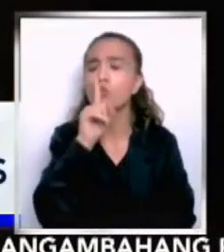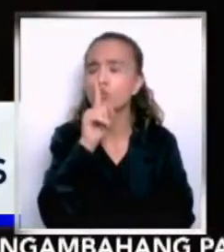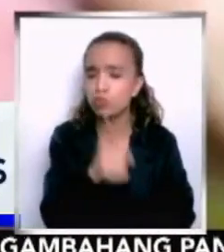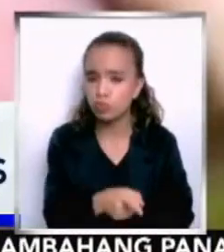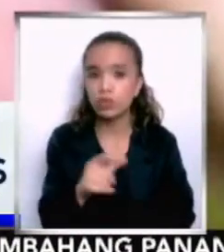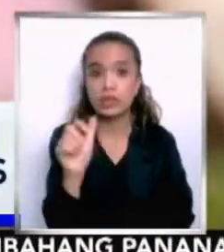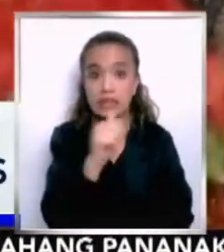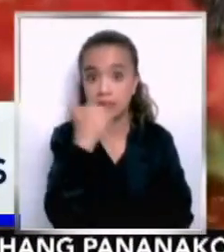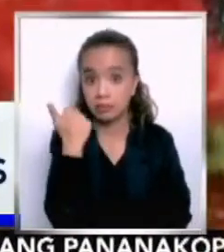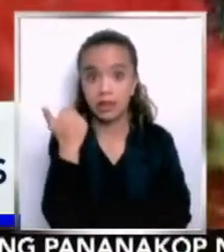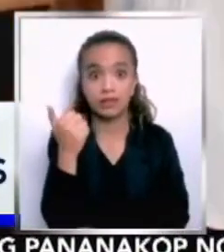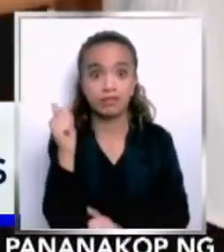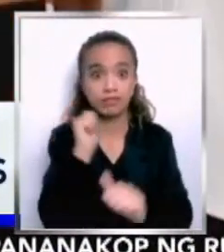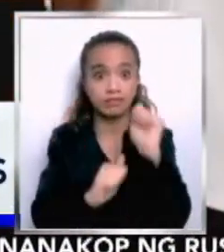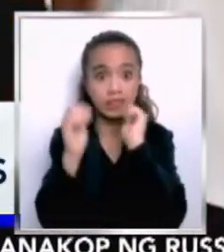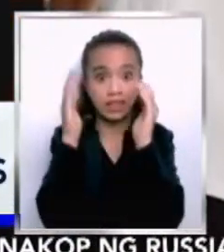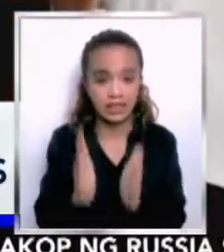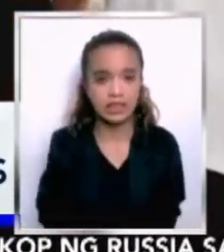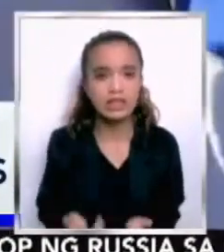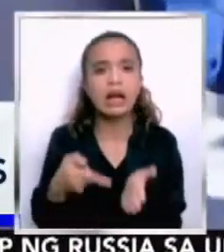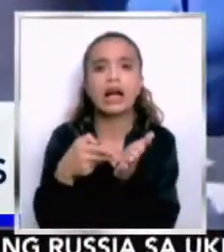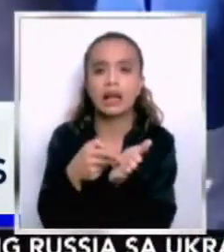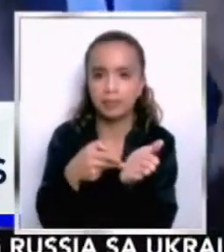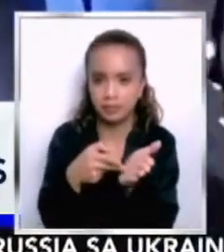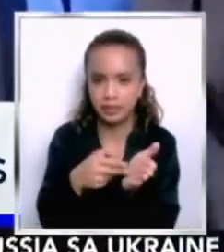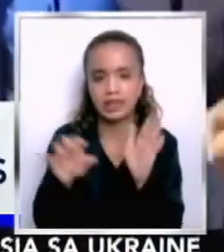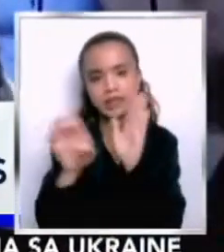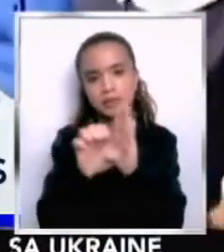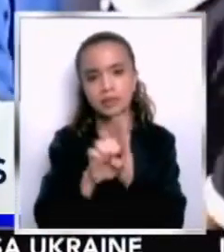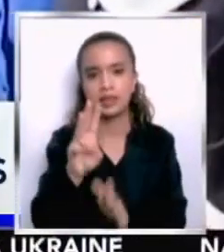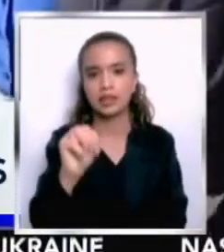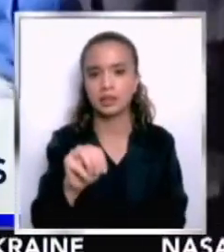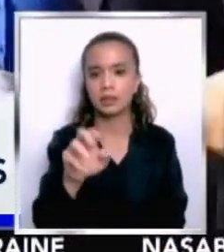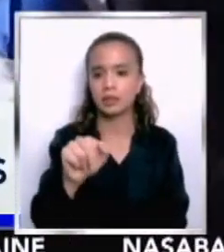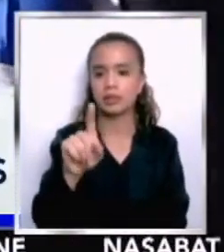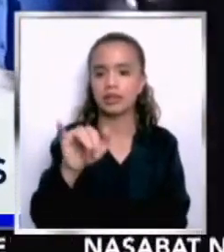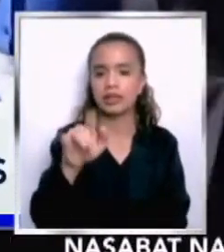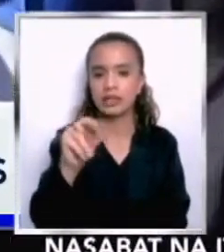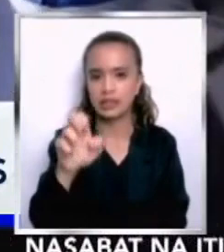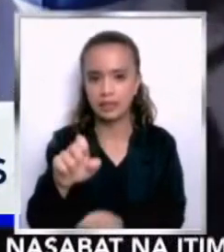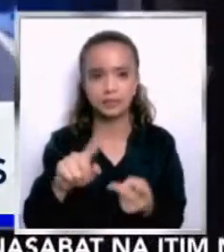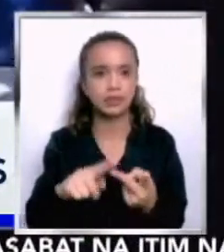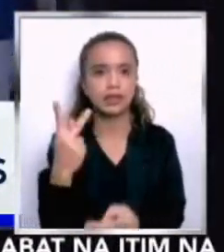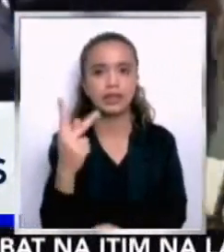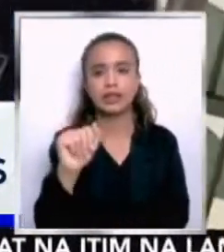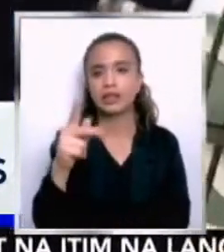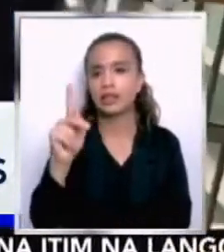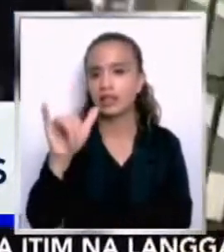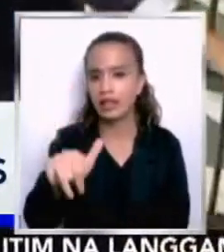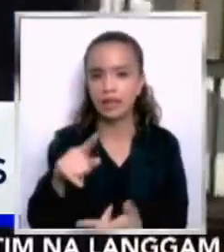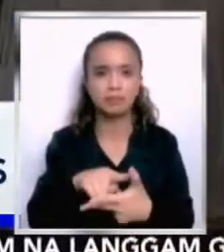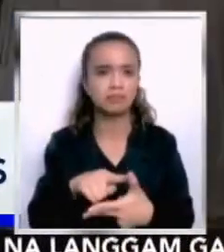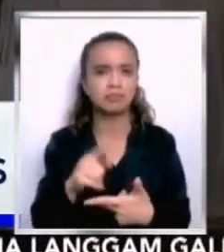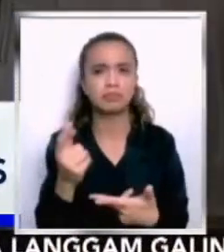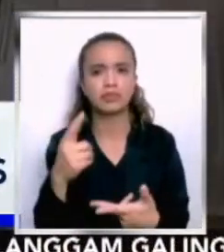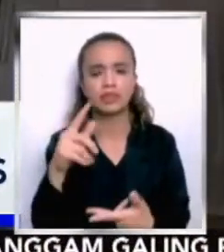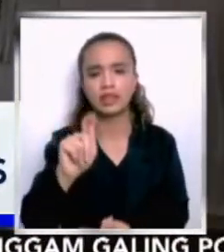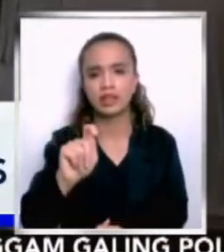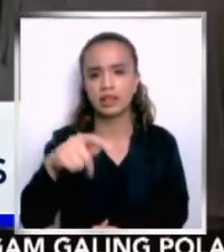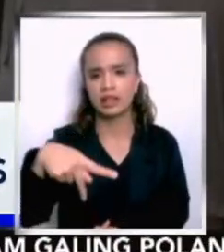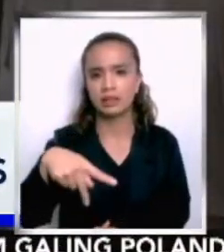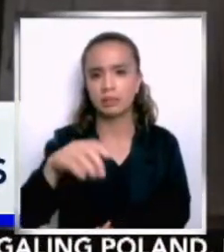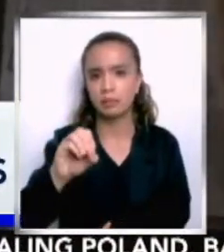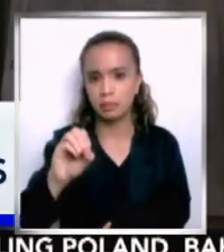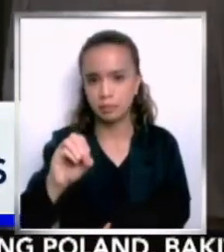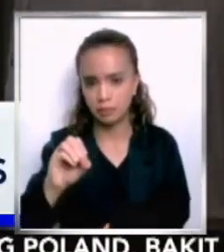ng cast tulad ni na Maxine Medina, Kakay Bautista, Kay Cortez at Thao Reyes na madalas